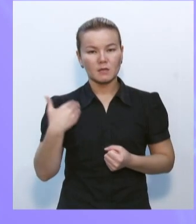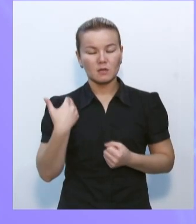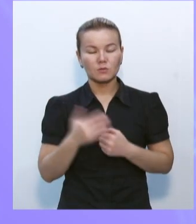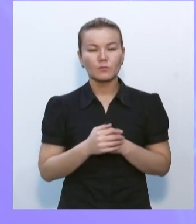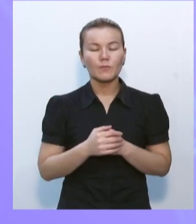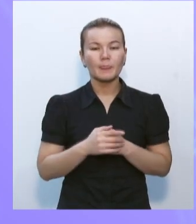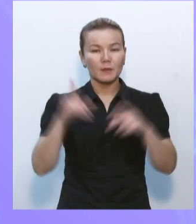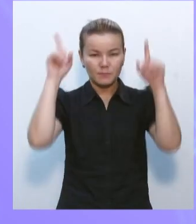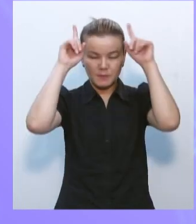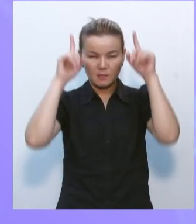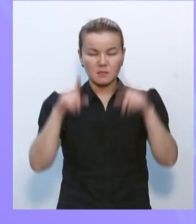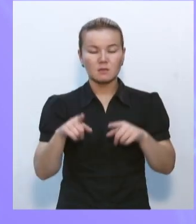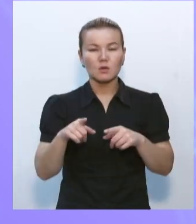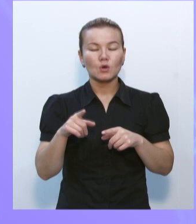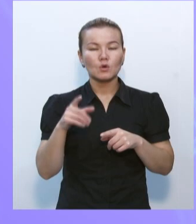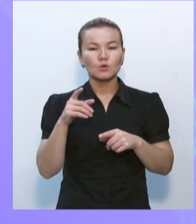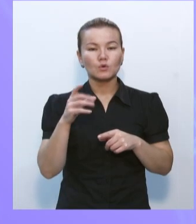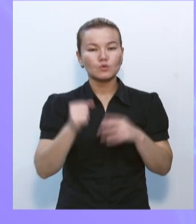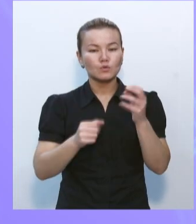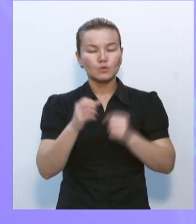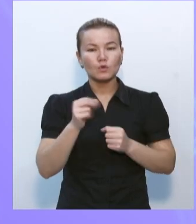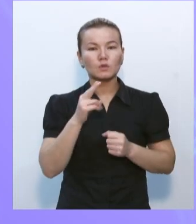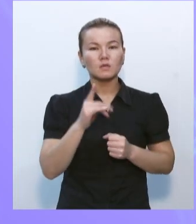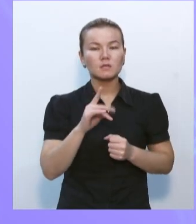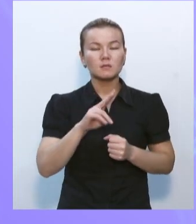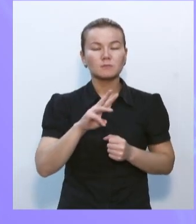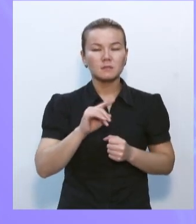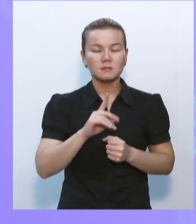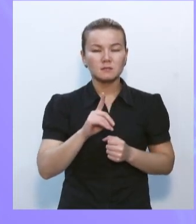Биенин сүтүнөн кымыз жасалат.